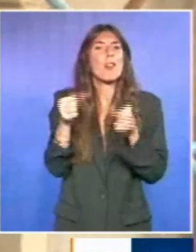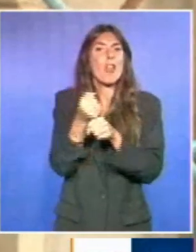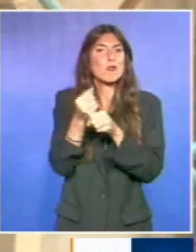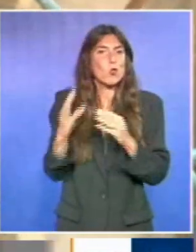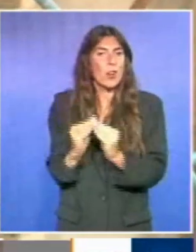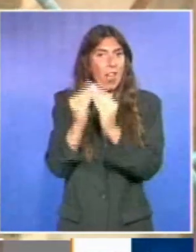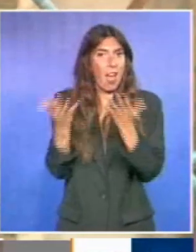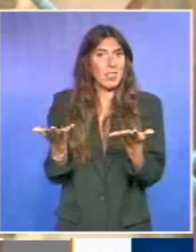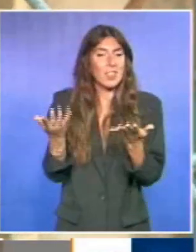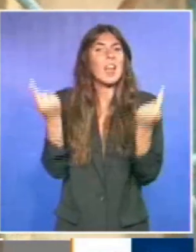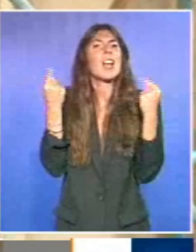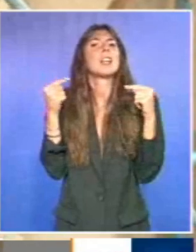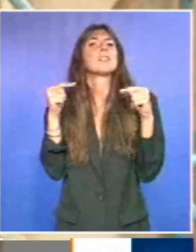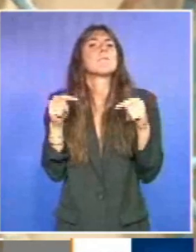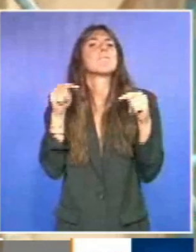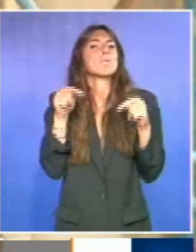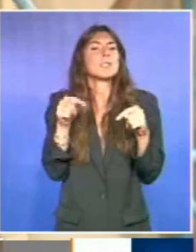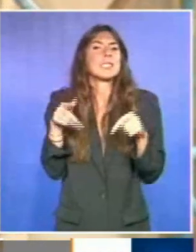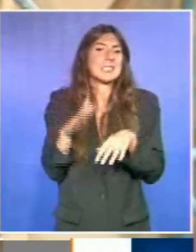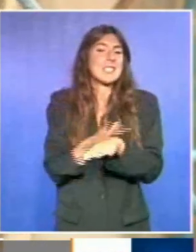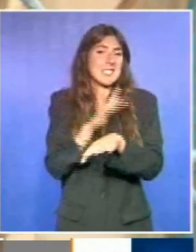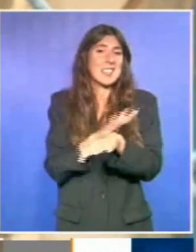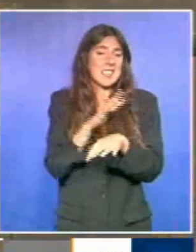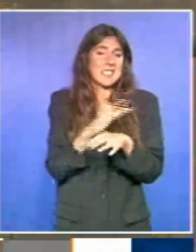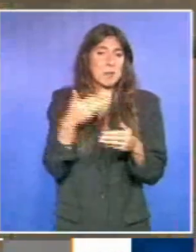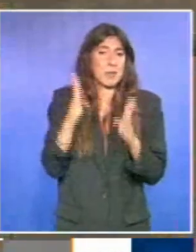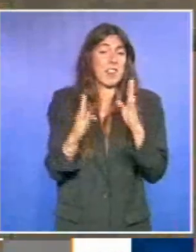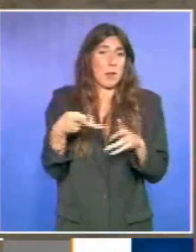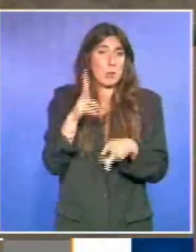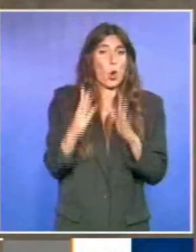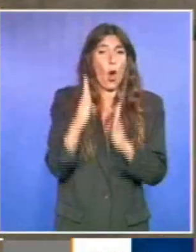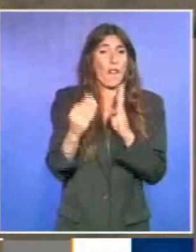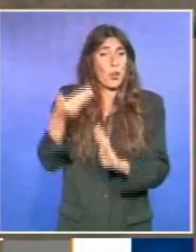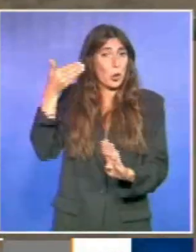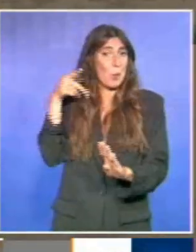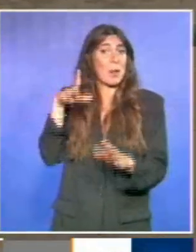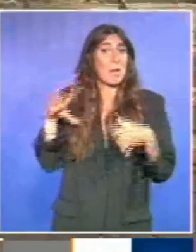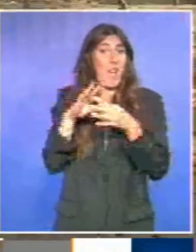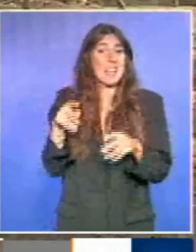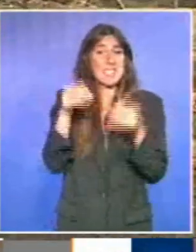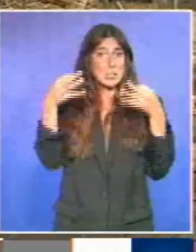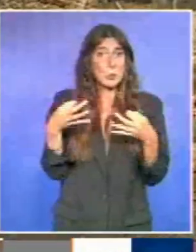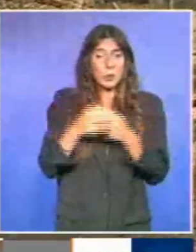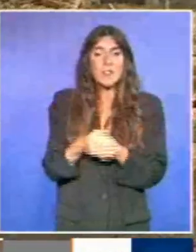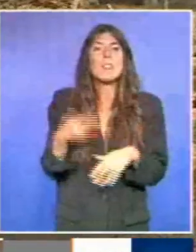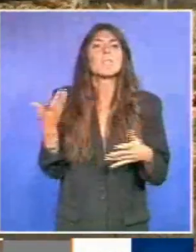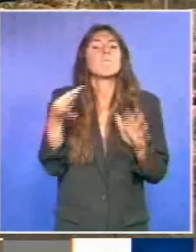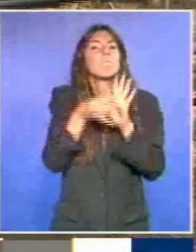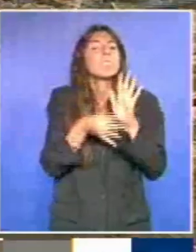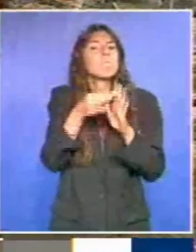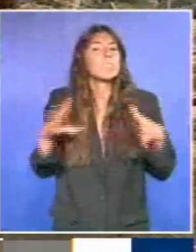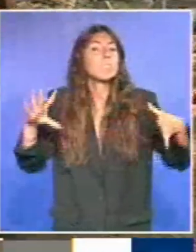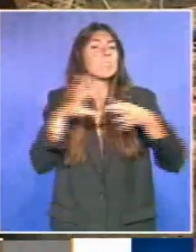che ad oggi sono molto più sensibili rispetto a prima sulla sicurezza aumentano le norme in materia di